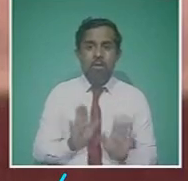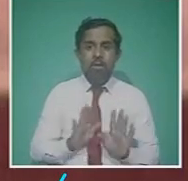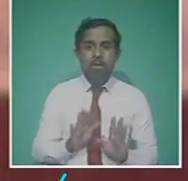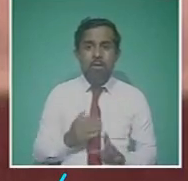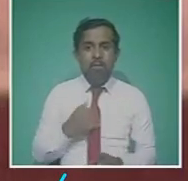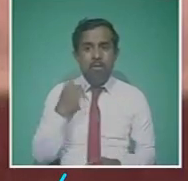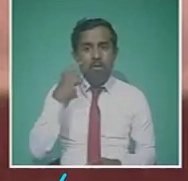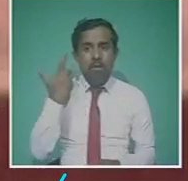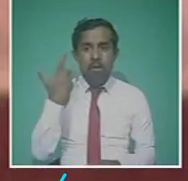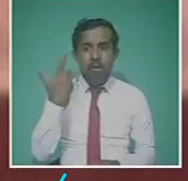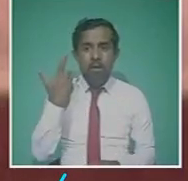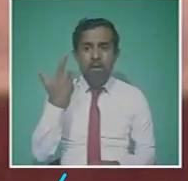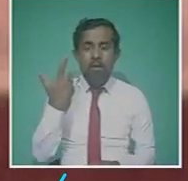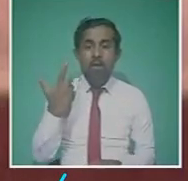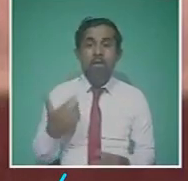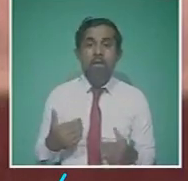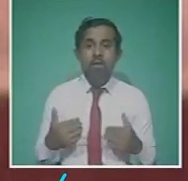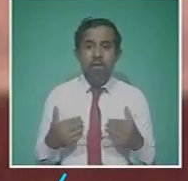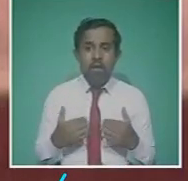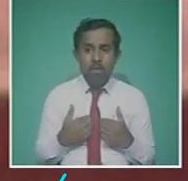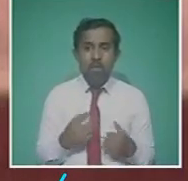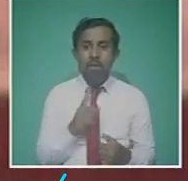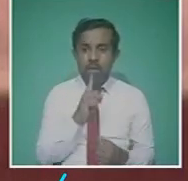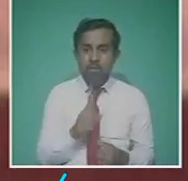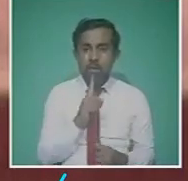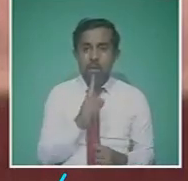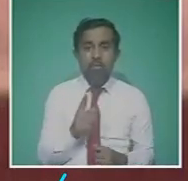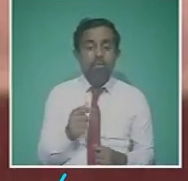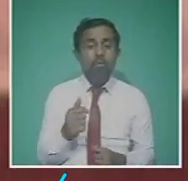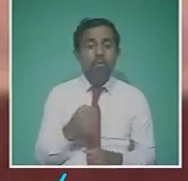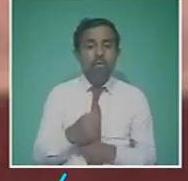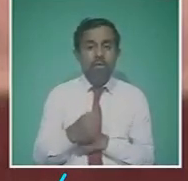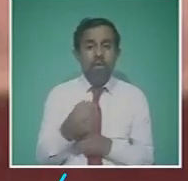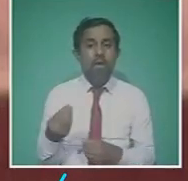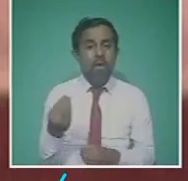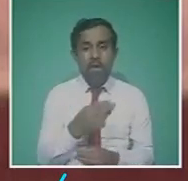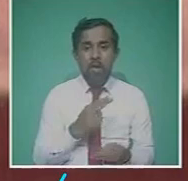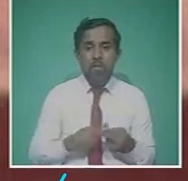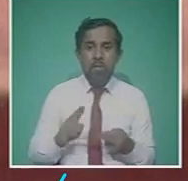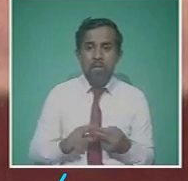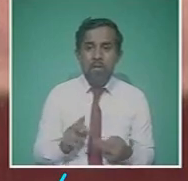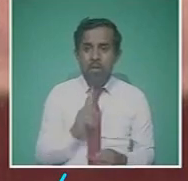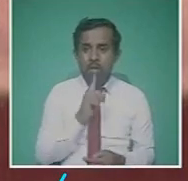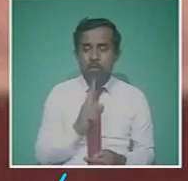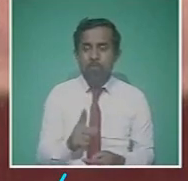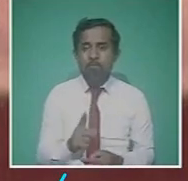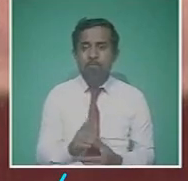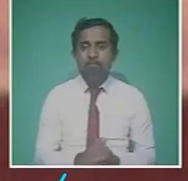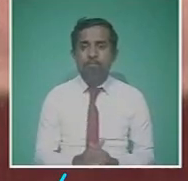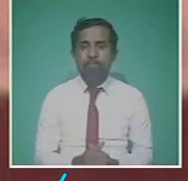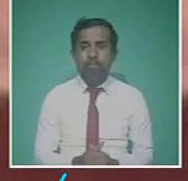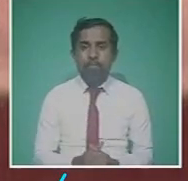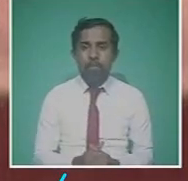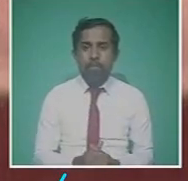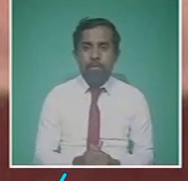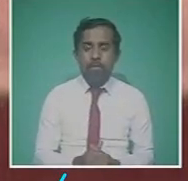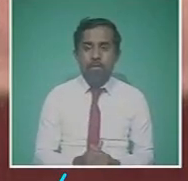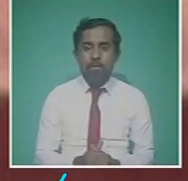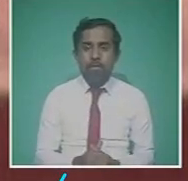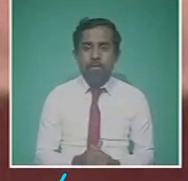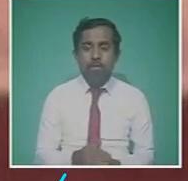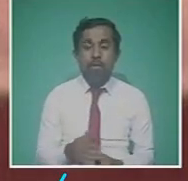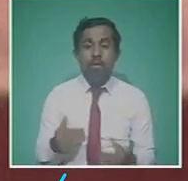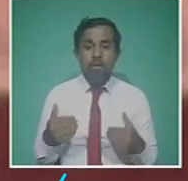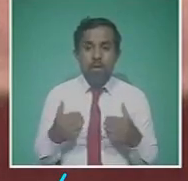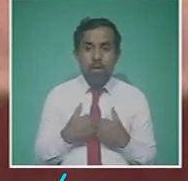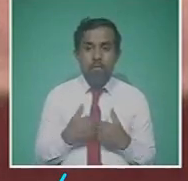අපි දන්නේ නැහැ. අපි කිව්වා එදා ඉඳන් ඒලට බලය දෙන්න එපා කියලා. ඉතින් ඒ නිසා මේ ada